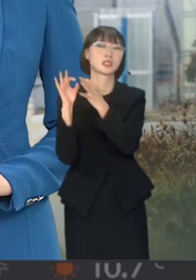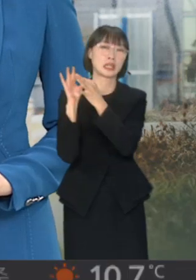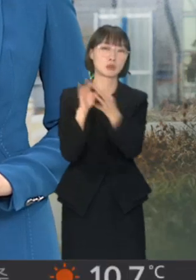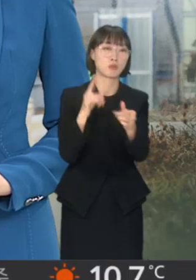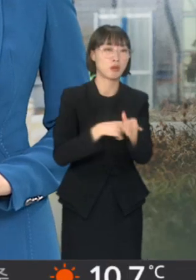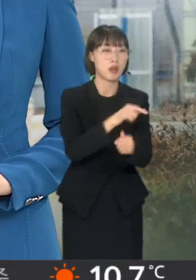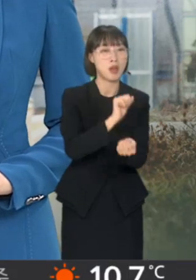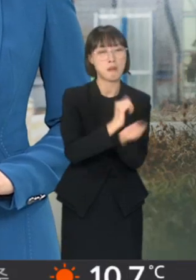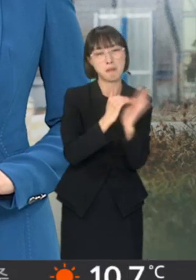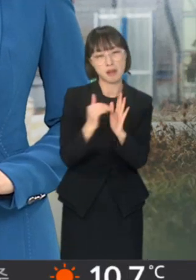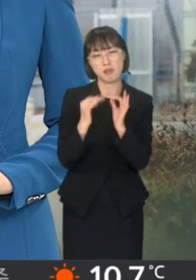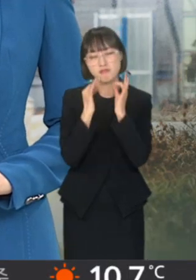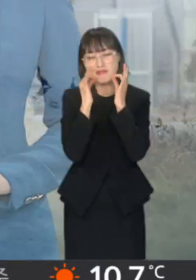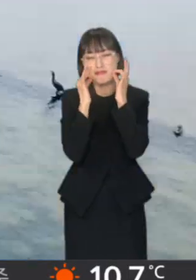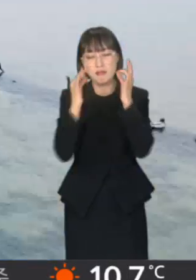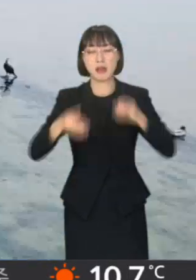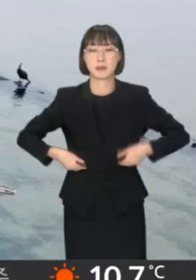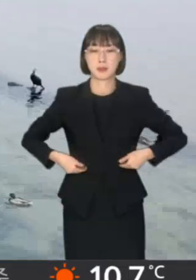서영석